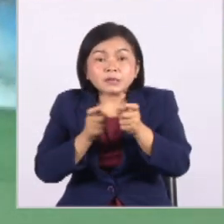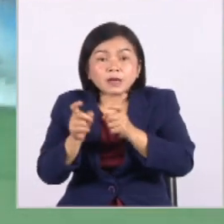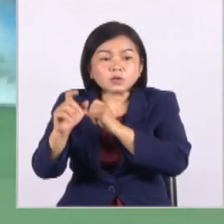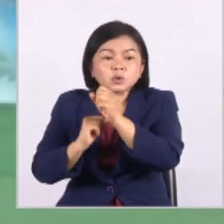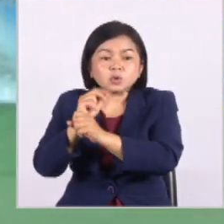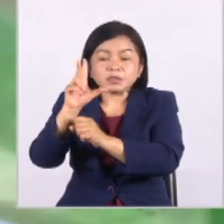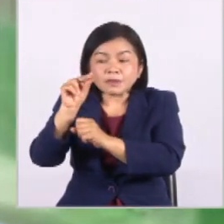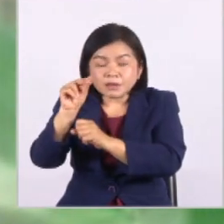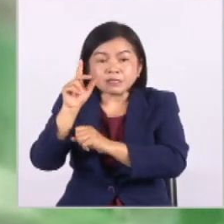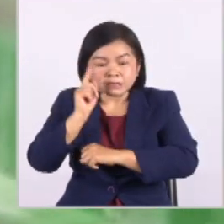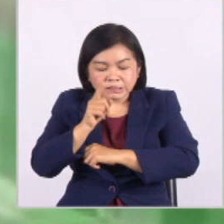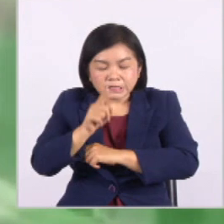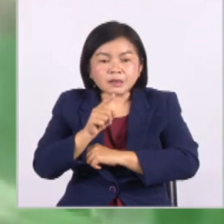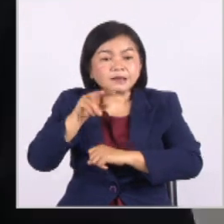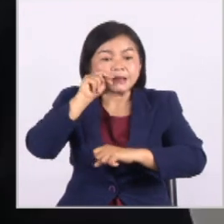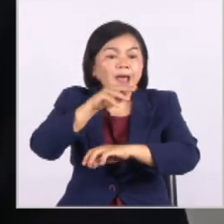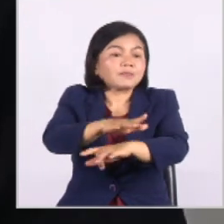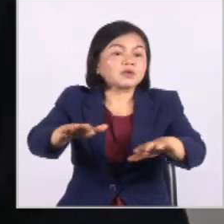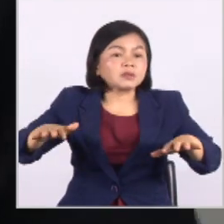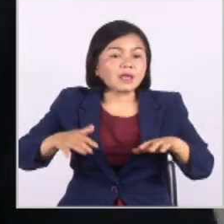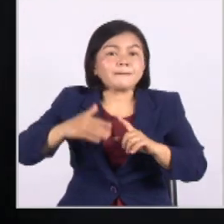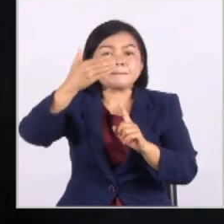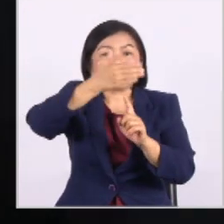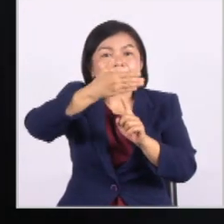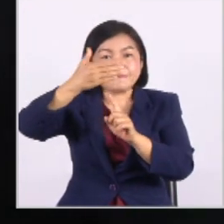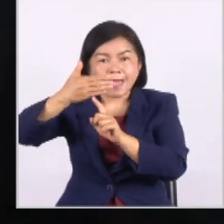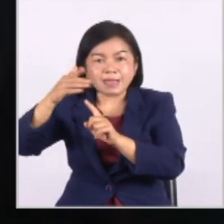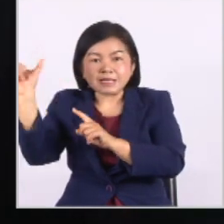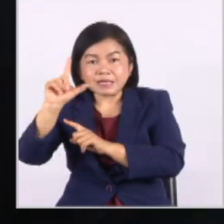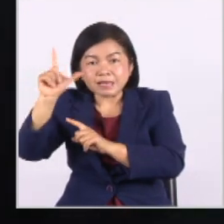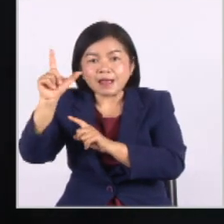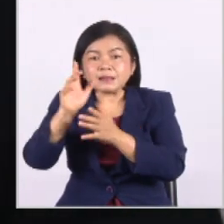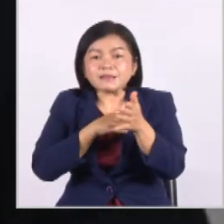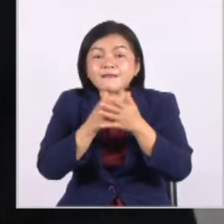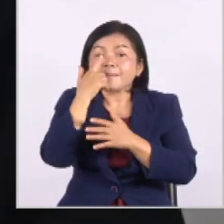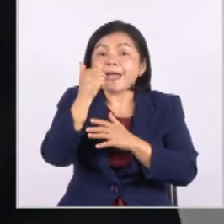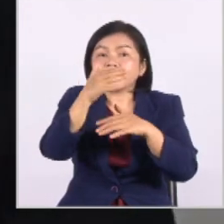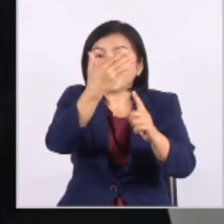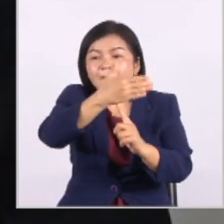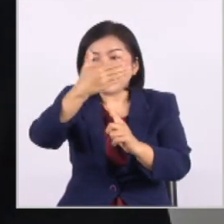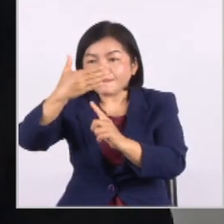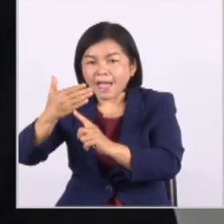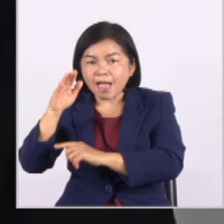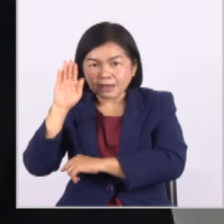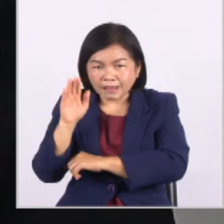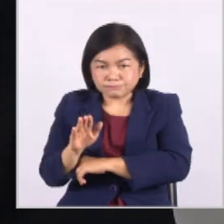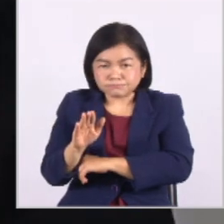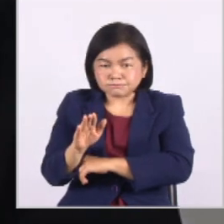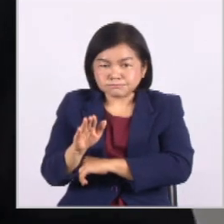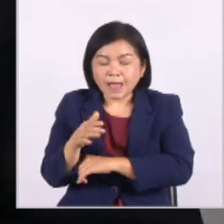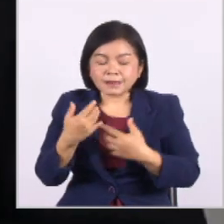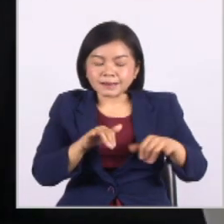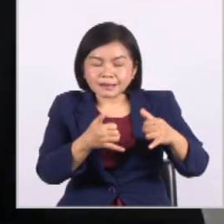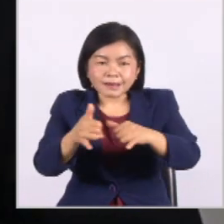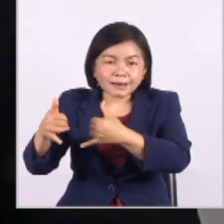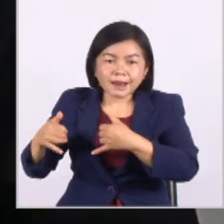บอกว่าเอาจริงๆอ่ะคือในสระเนี่ยในสวนนะมีป้ายอยู่แล้วเห็นไหมคะเหลืองๆแดงๆเมื่อสักครู่นี้บอกห้ามเล่นน้ำ